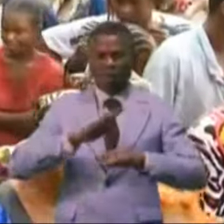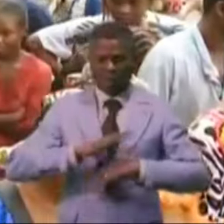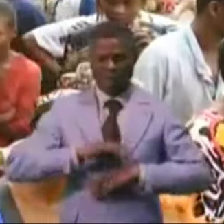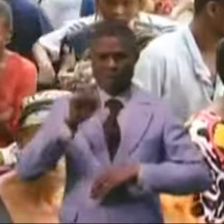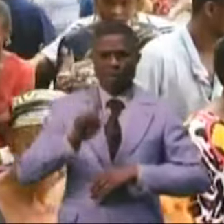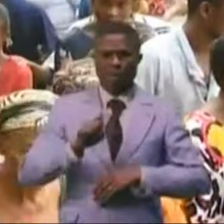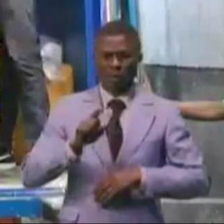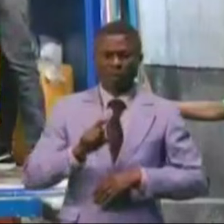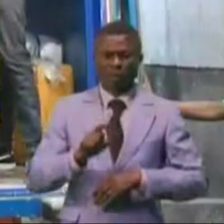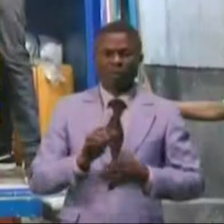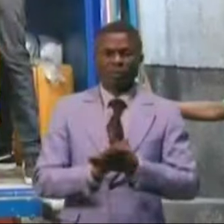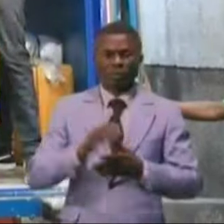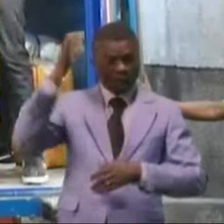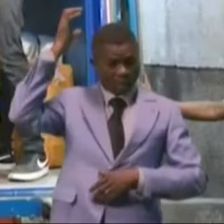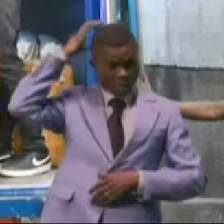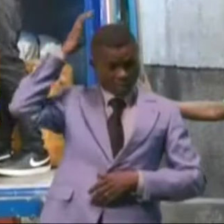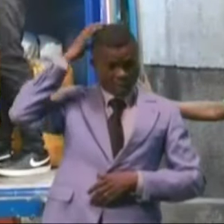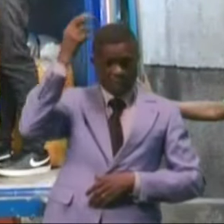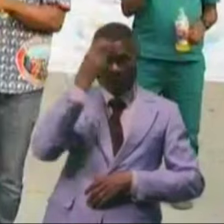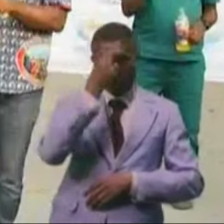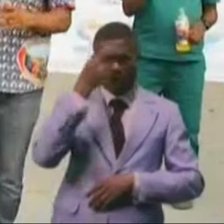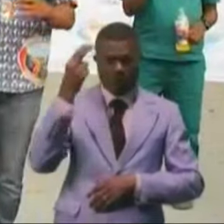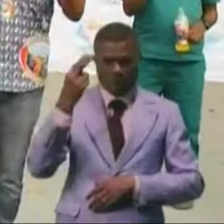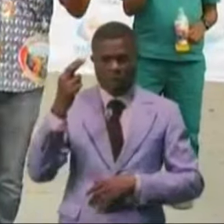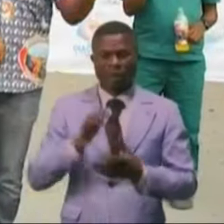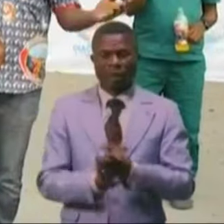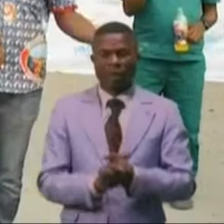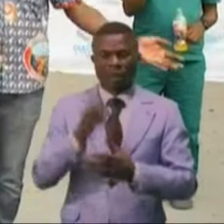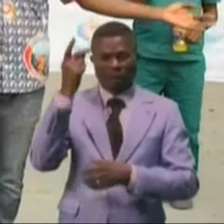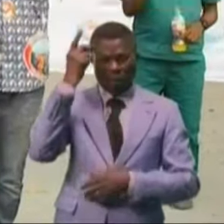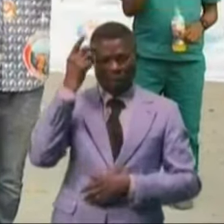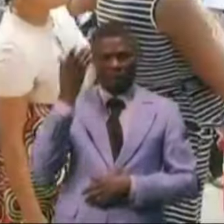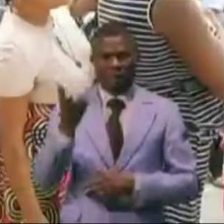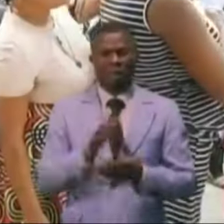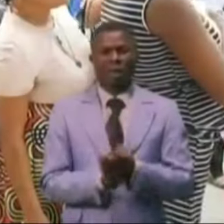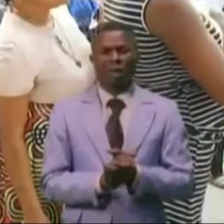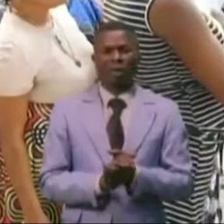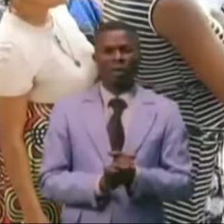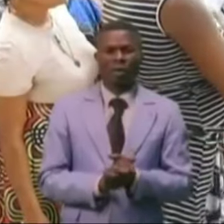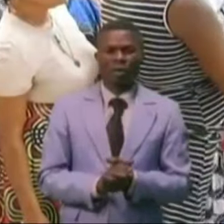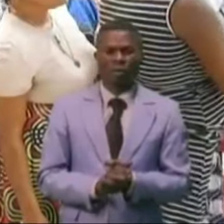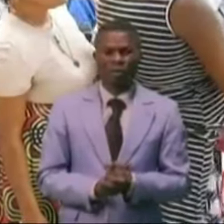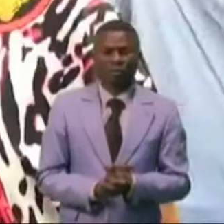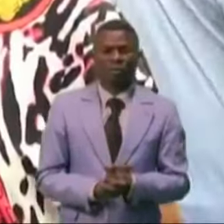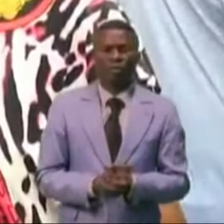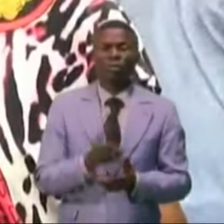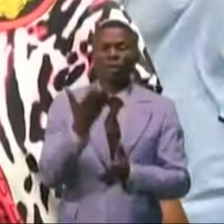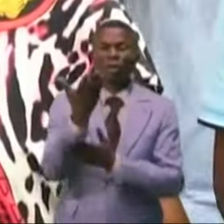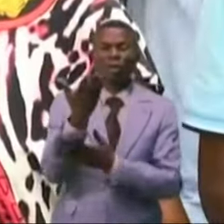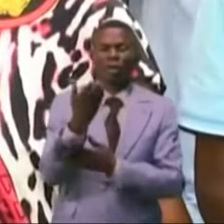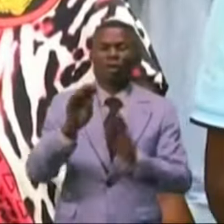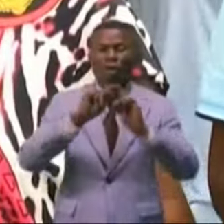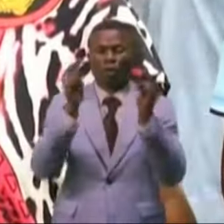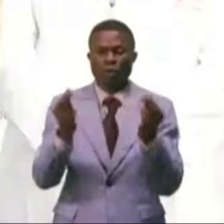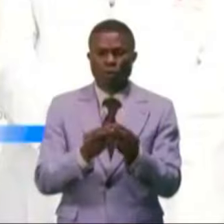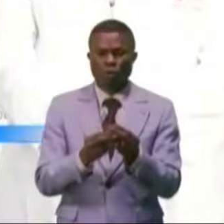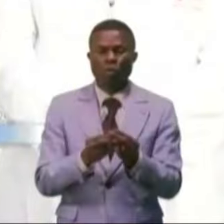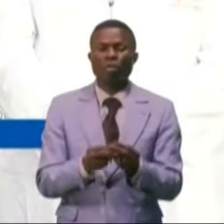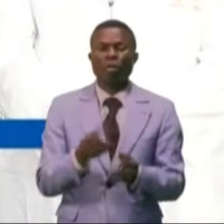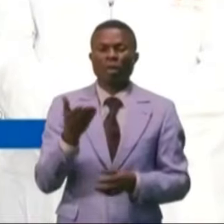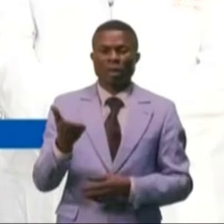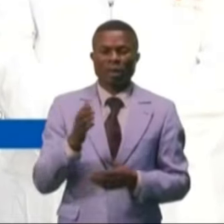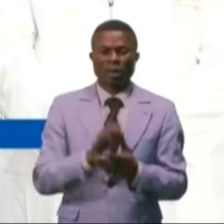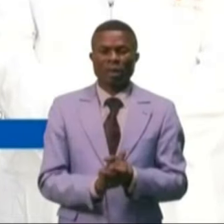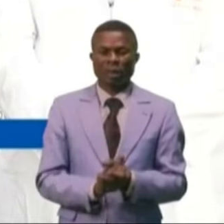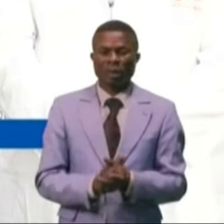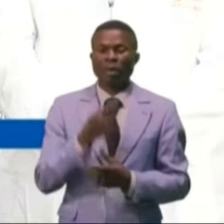de Fridolin Cardinal Ambongo Bessungu, archevêque métropolitain de Kinshasa, lancé au groupe Angèle Cosmétique. Nous tenons ici